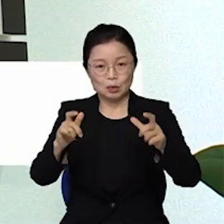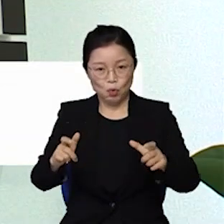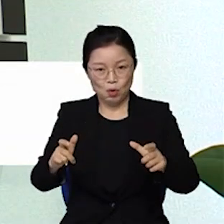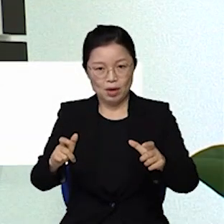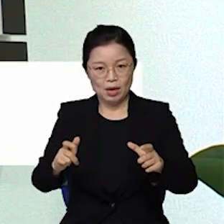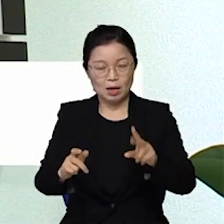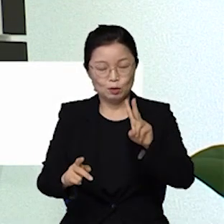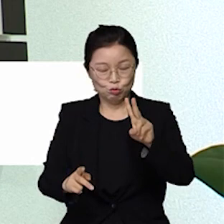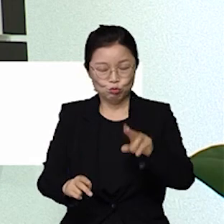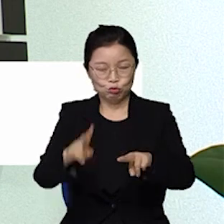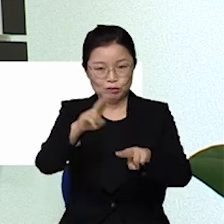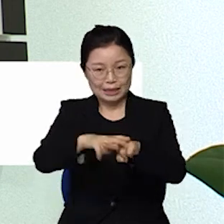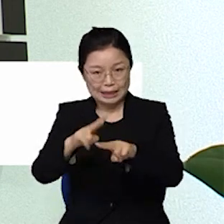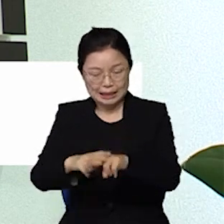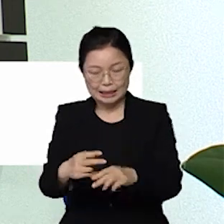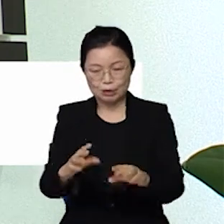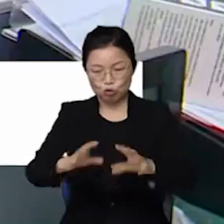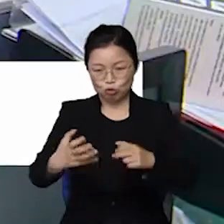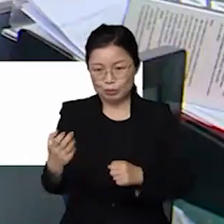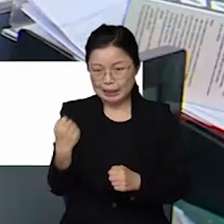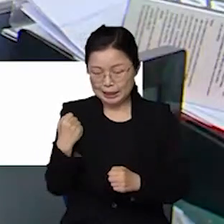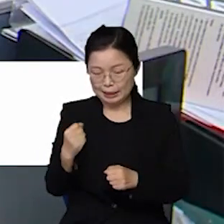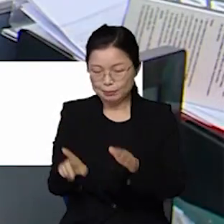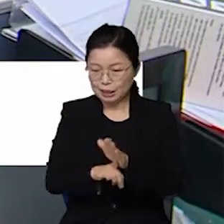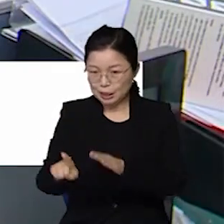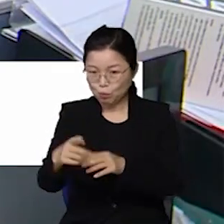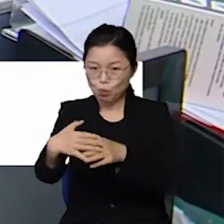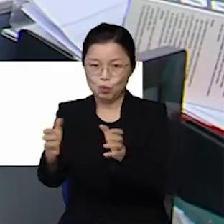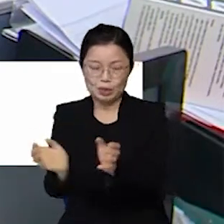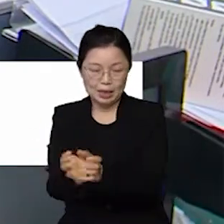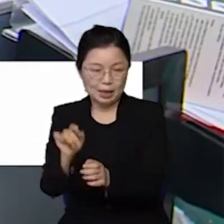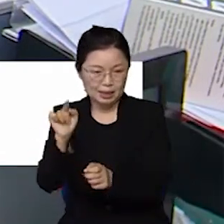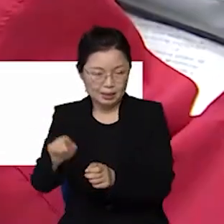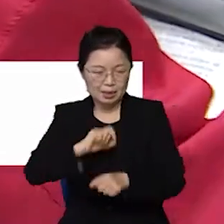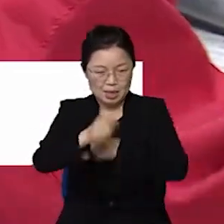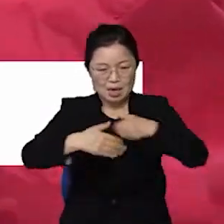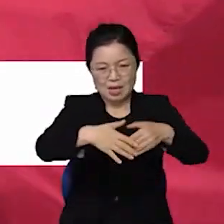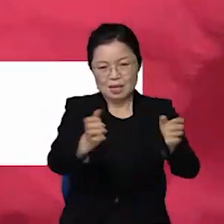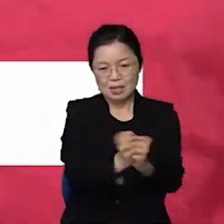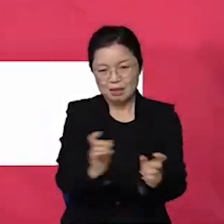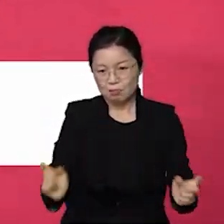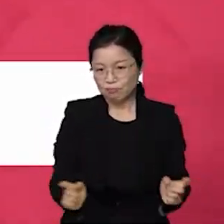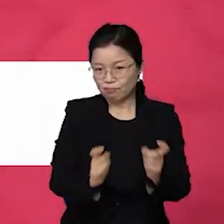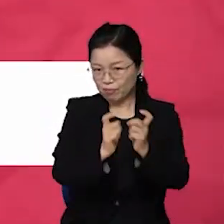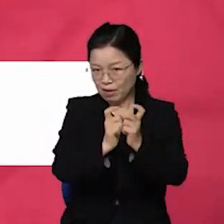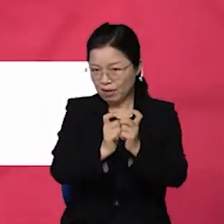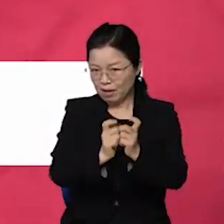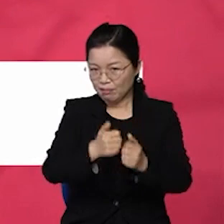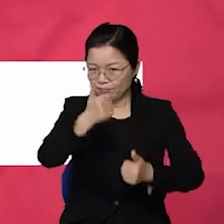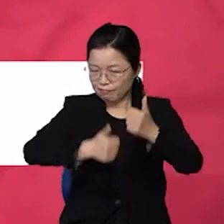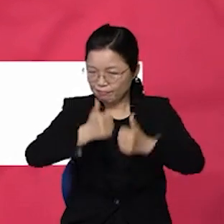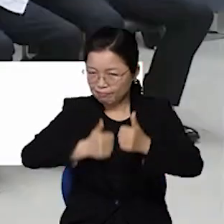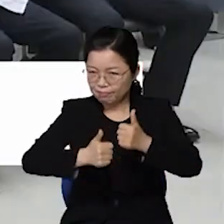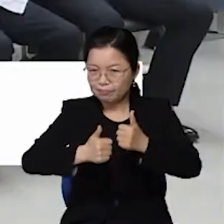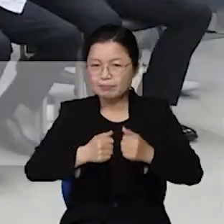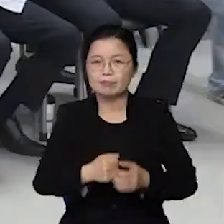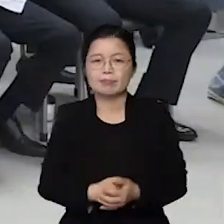2석씩을 거머쥔 국민의힘과 진보당은 민주당에 맞선 제1야당의 지위를 두고 경쟁하게